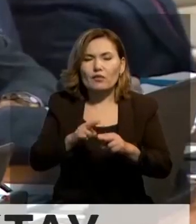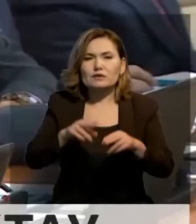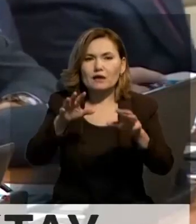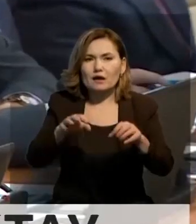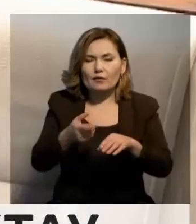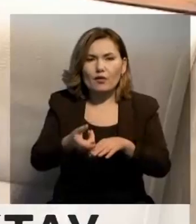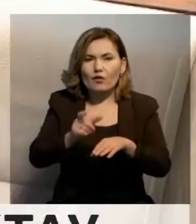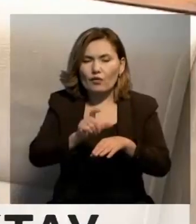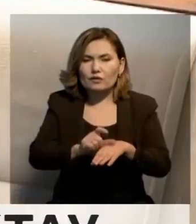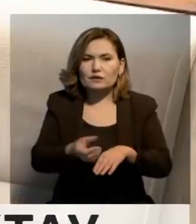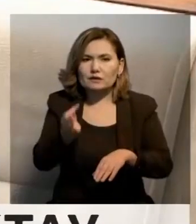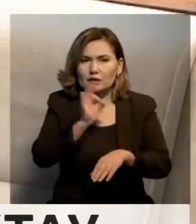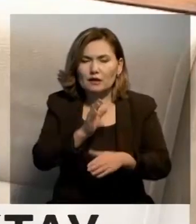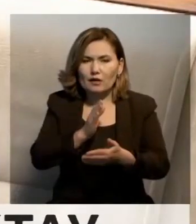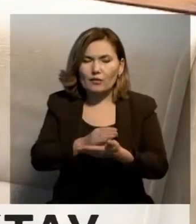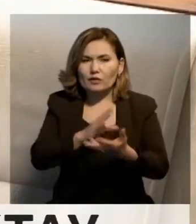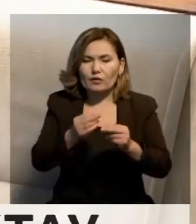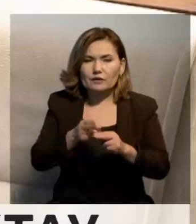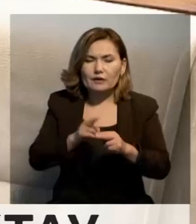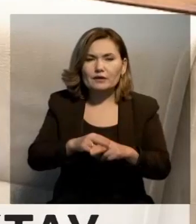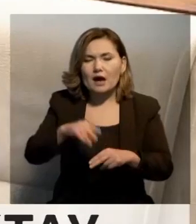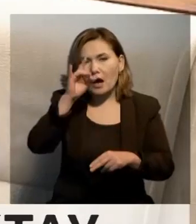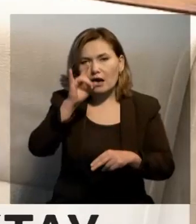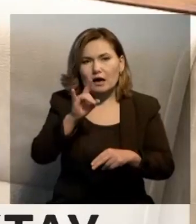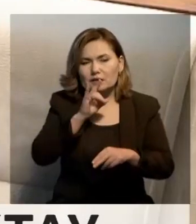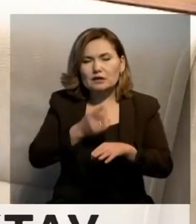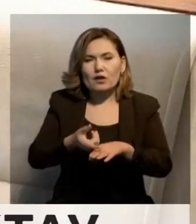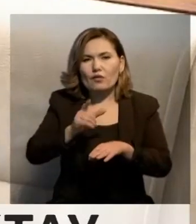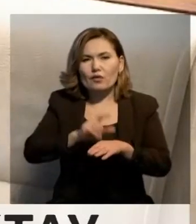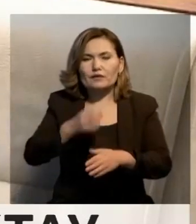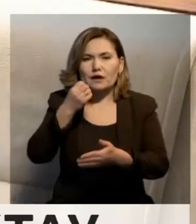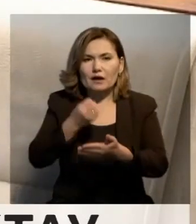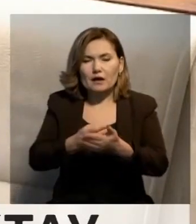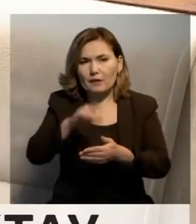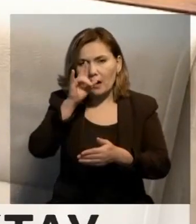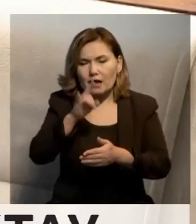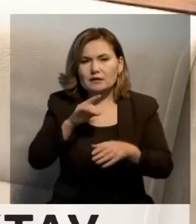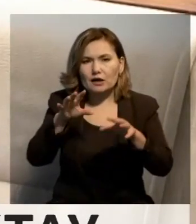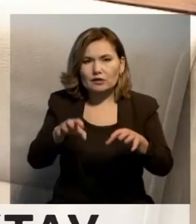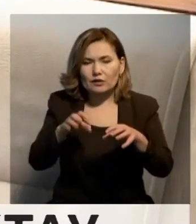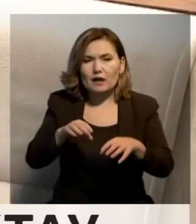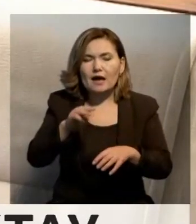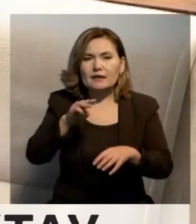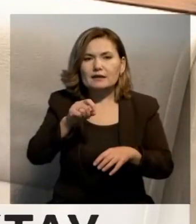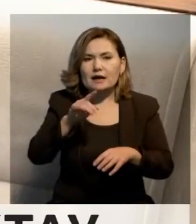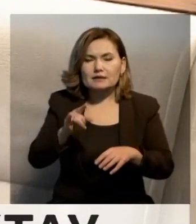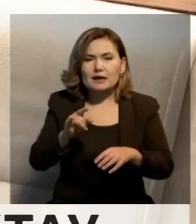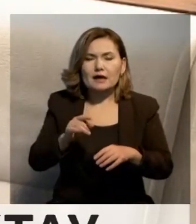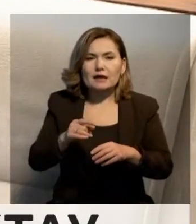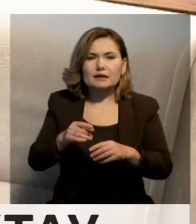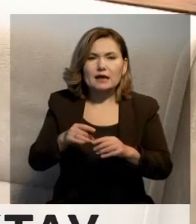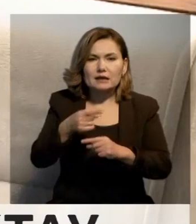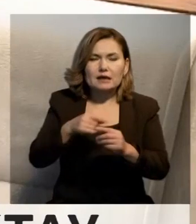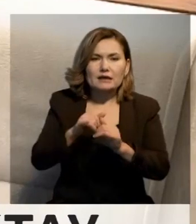қанатындай, домбыраның екі шегіндей қазақ үшін қастерлі қазақтың төбеті мен тазысын дамыту, оны